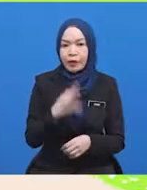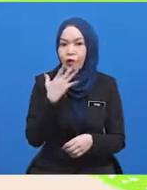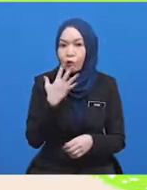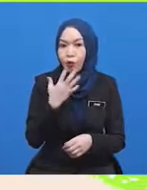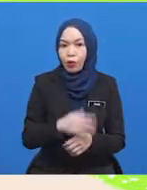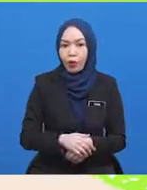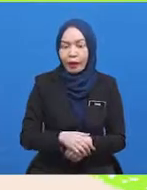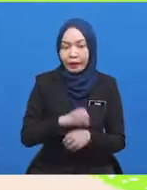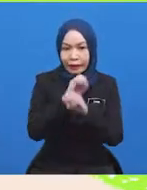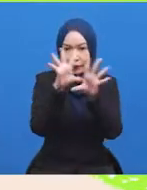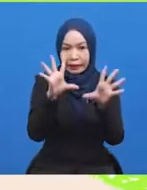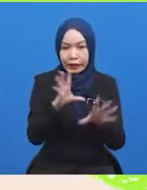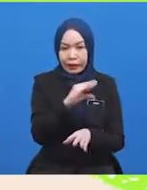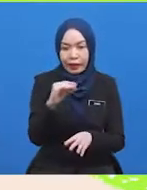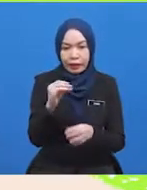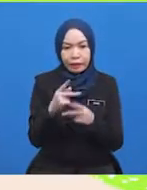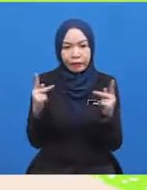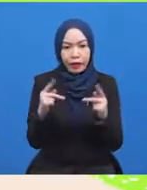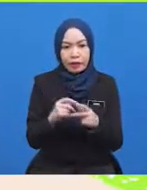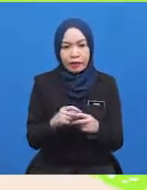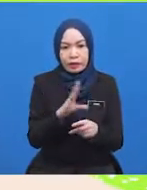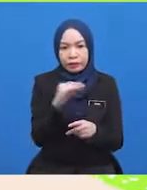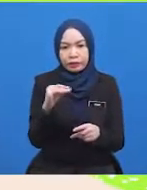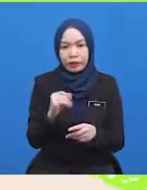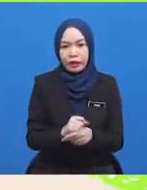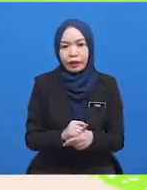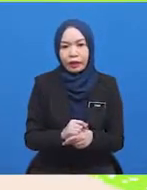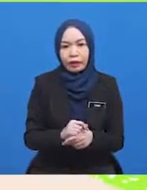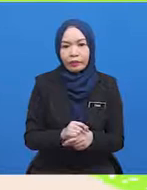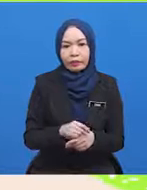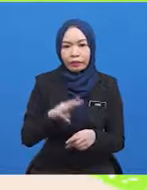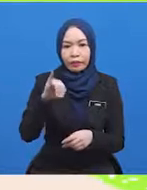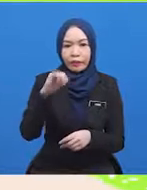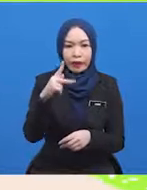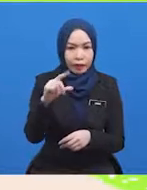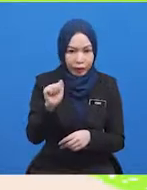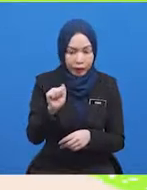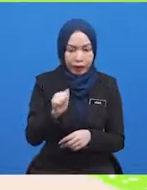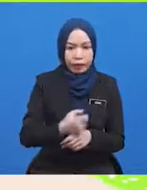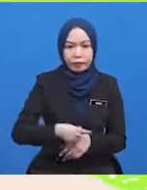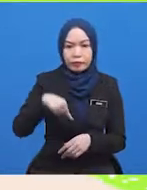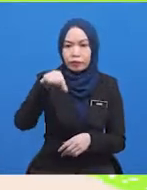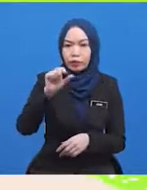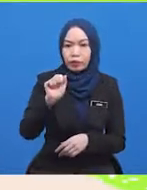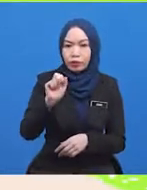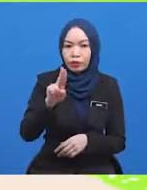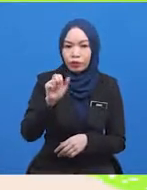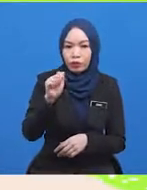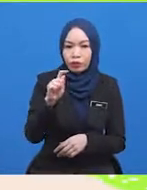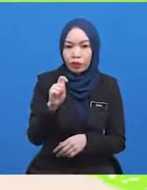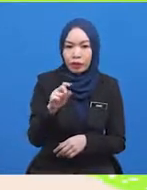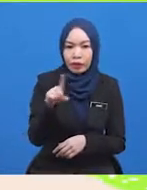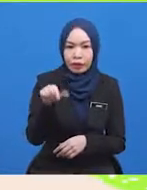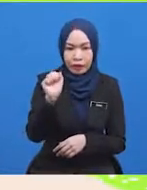Ia merupakan mineral feldspar, kuarza dan mika. Batuan granit akan menghasilkan